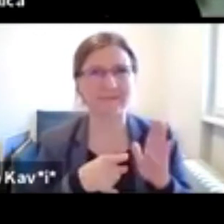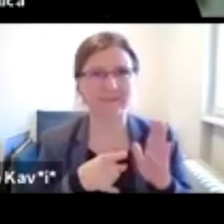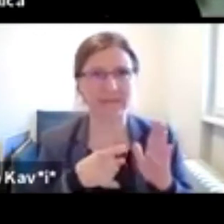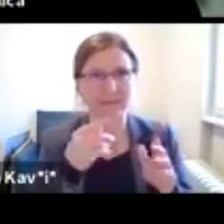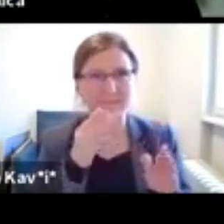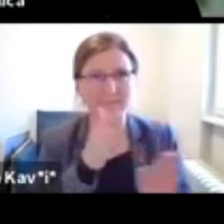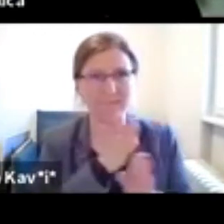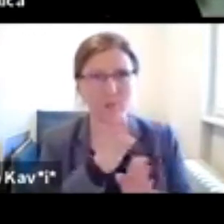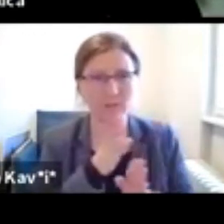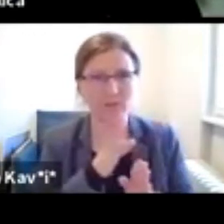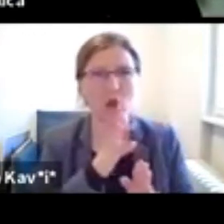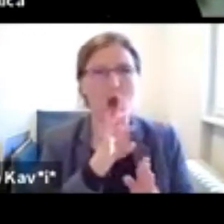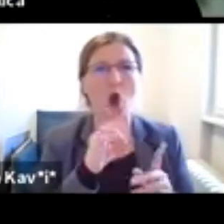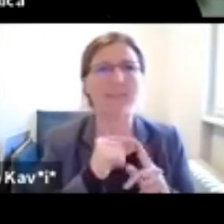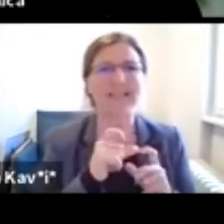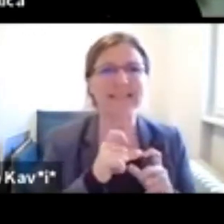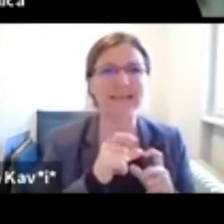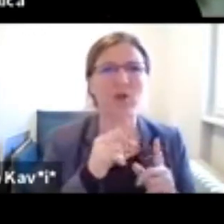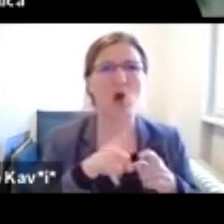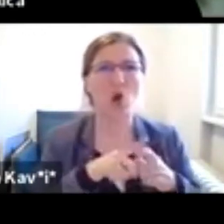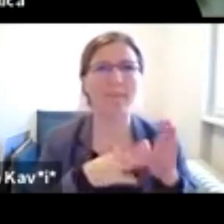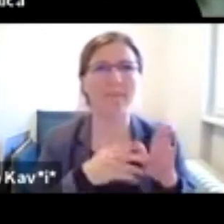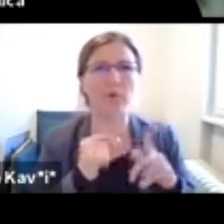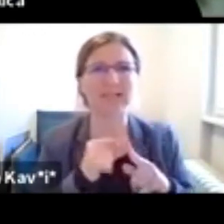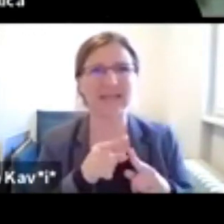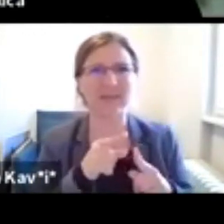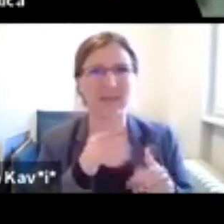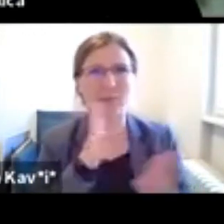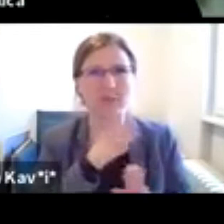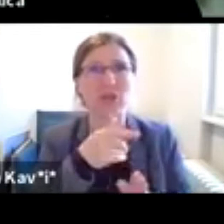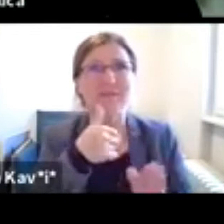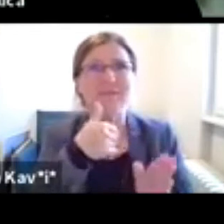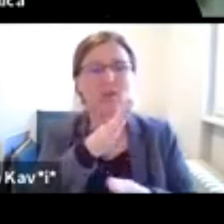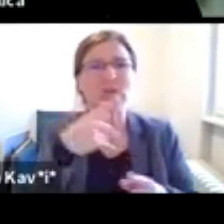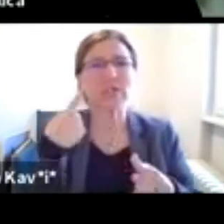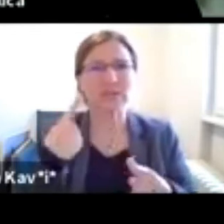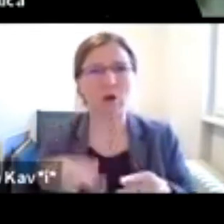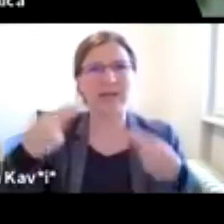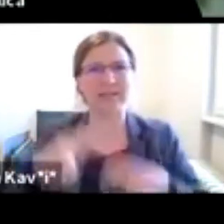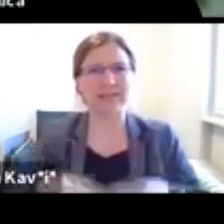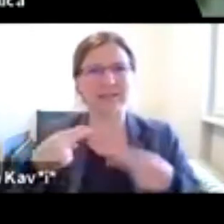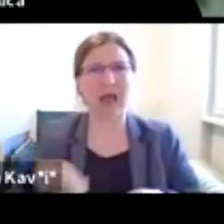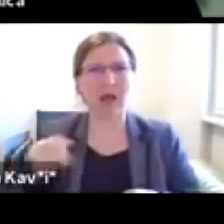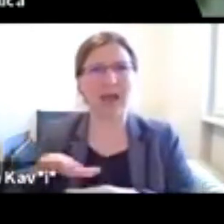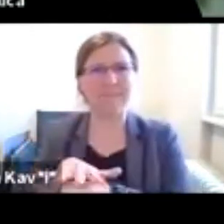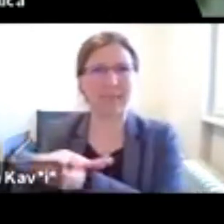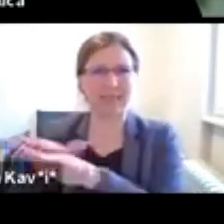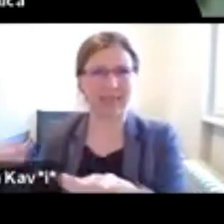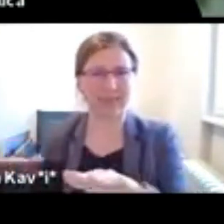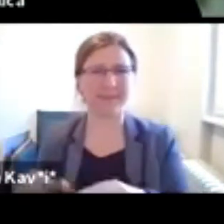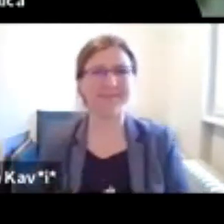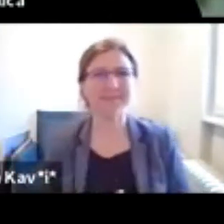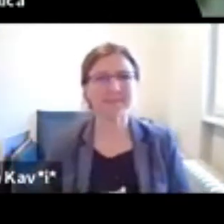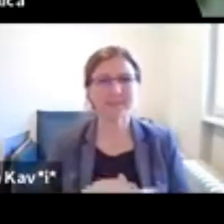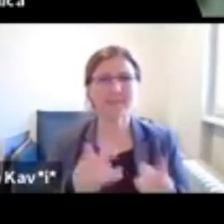koje bi onda bile strategije za ono što je bitno jest zapravo osigurati točne ažurirane informacije